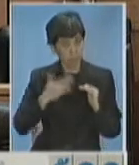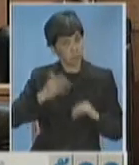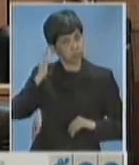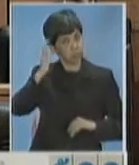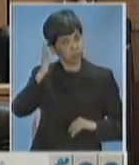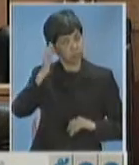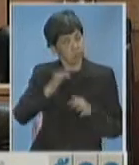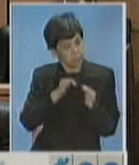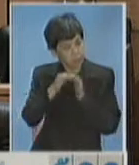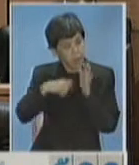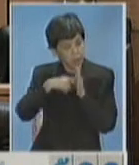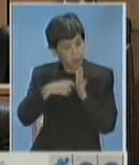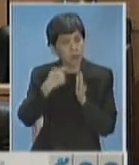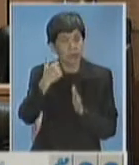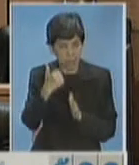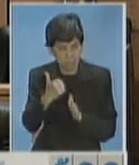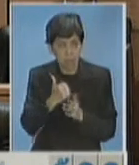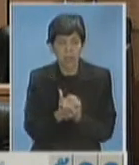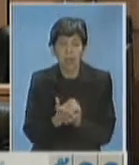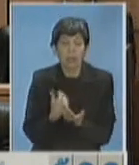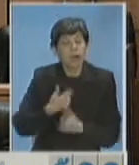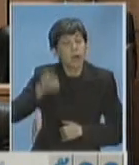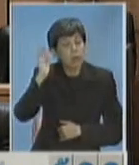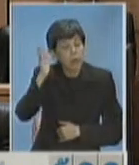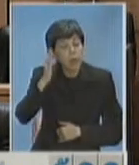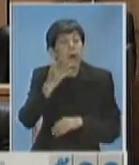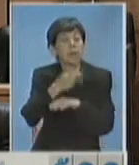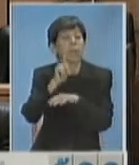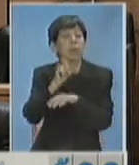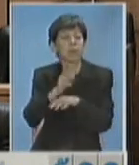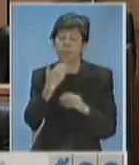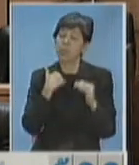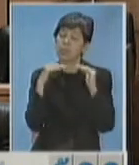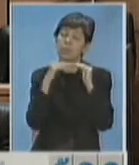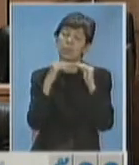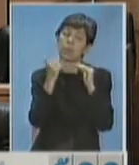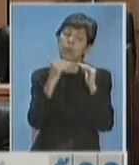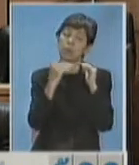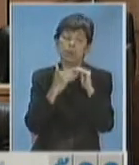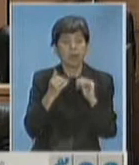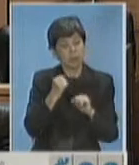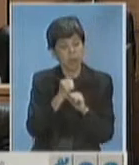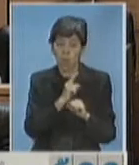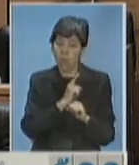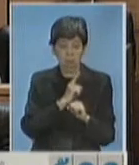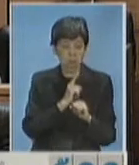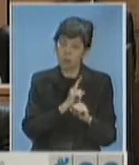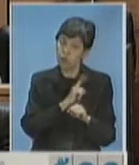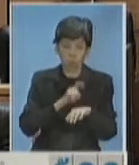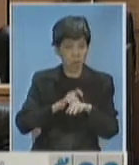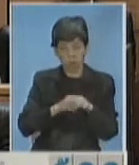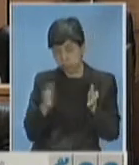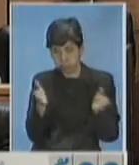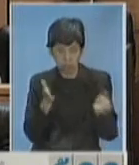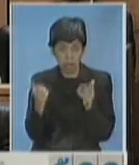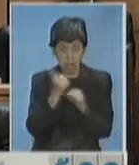ปรายประกอบส่วนการอภิปรายท่านประธานท่านก็มีสิทธิ์ในการควบคุมอยู่แล้วนะครับท่